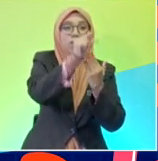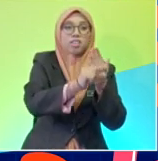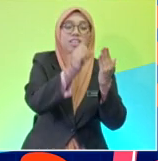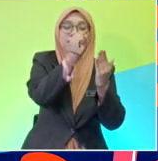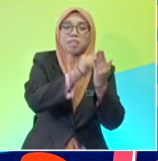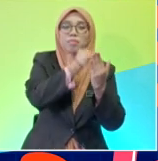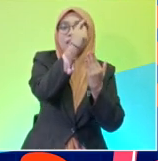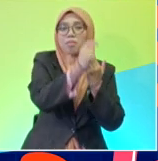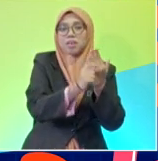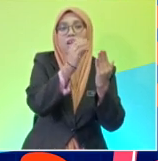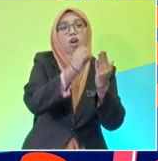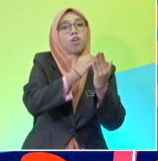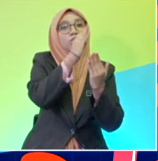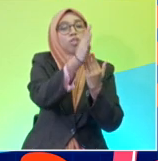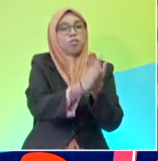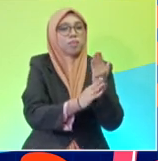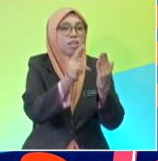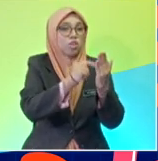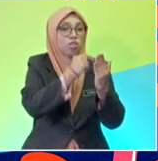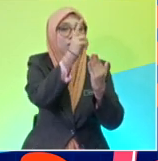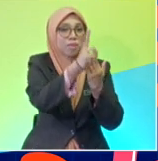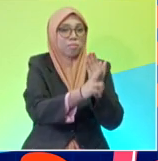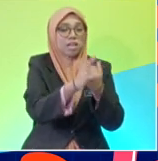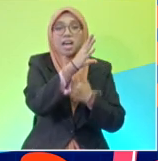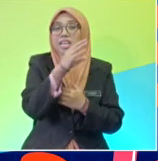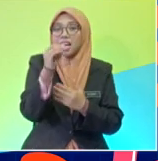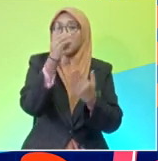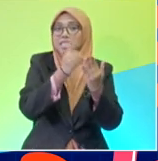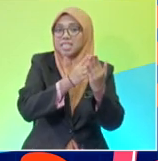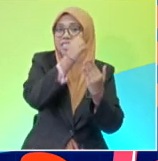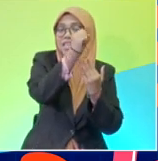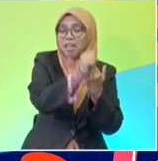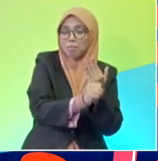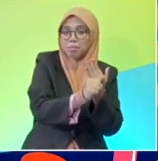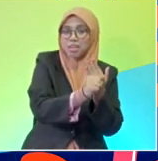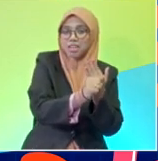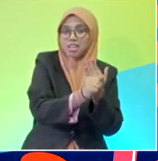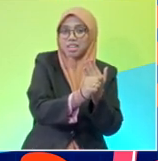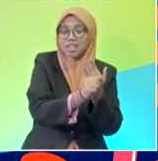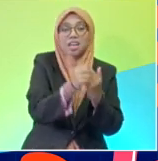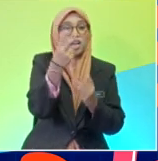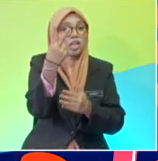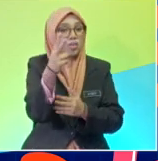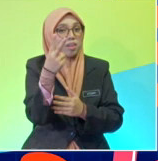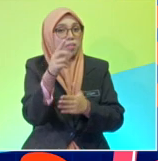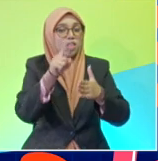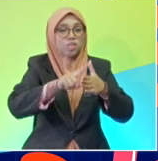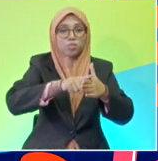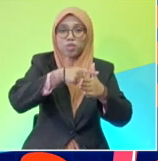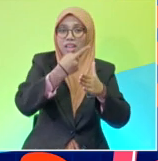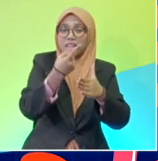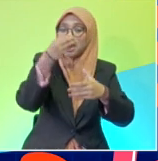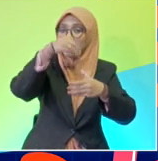September, Oktober, November dan Disember. 12